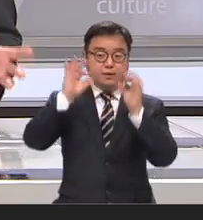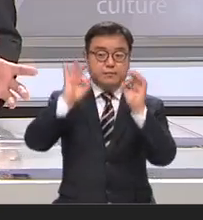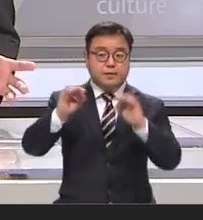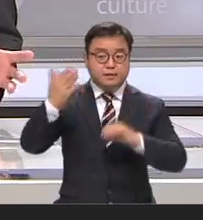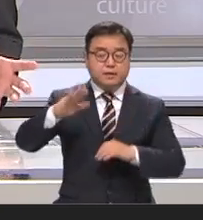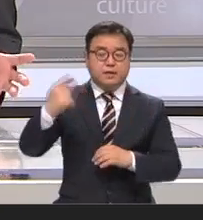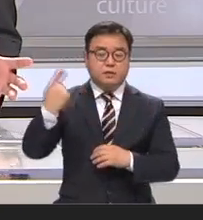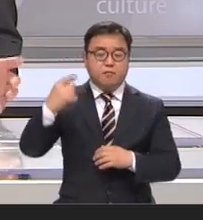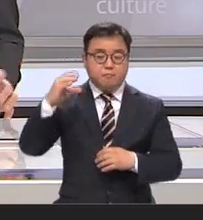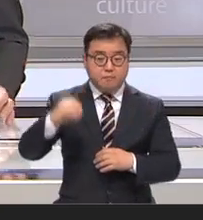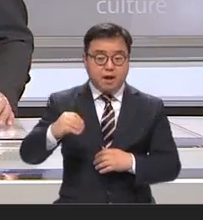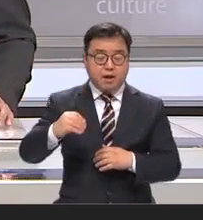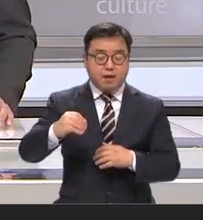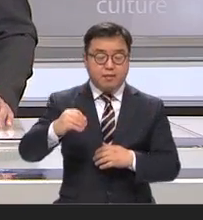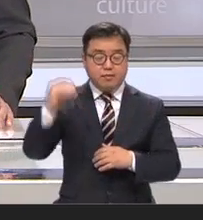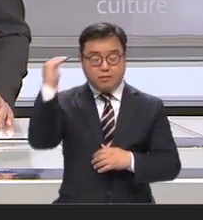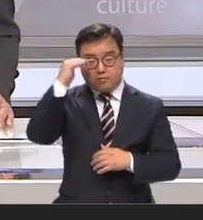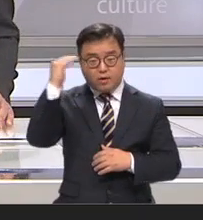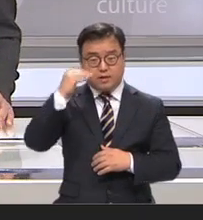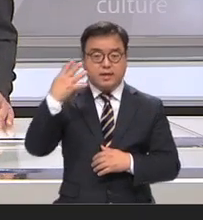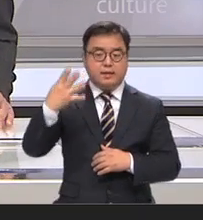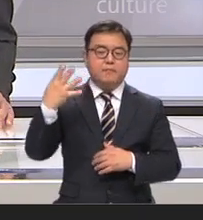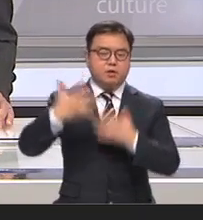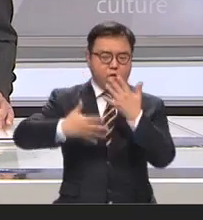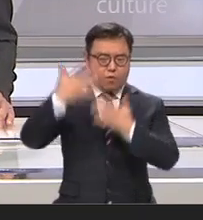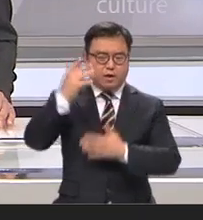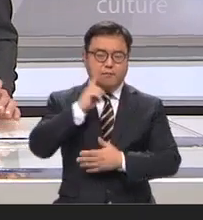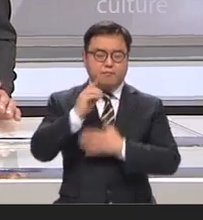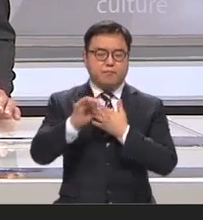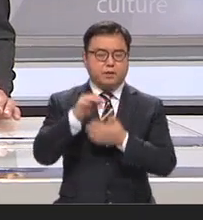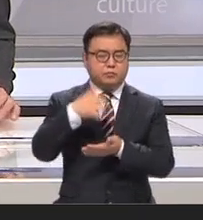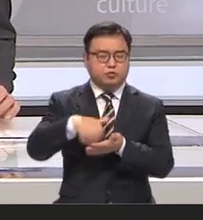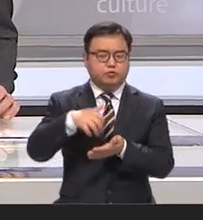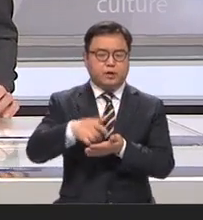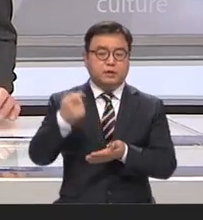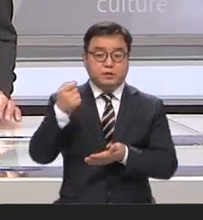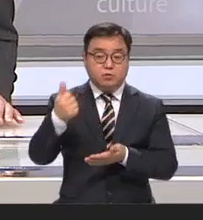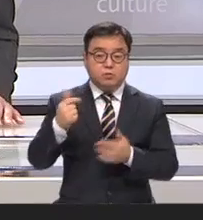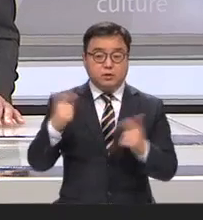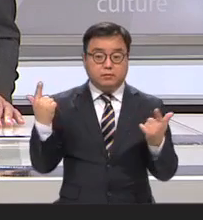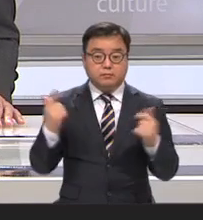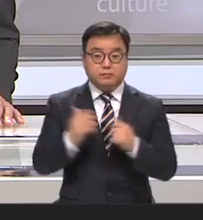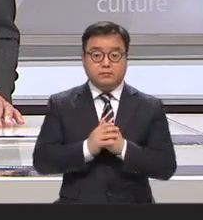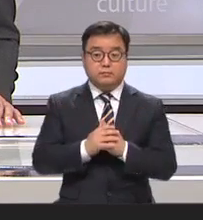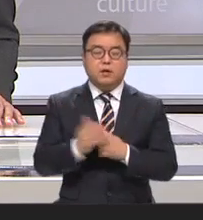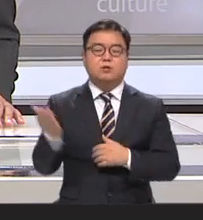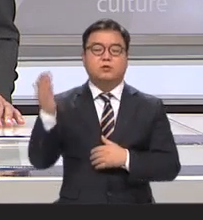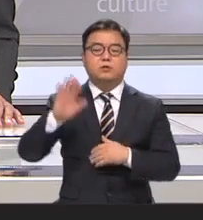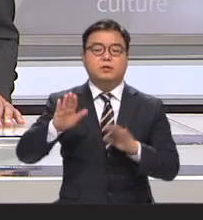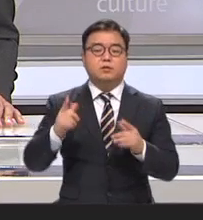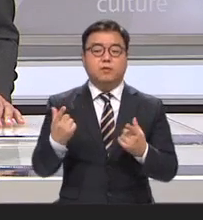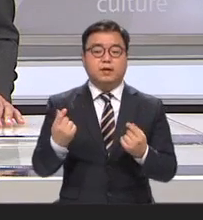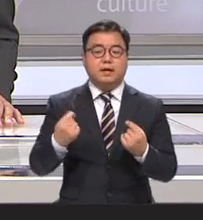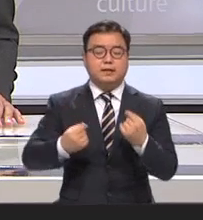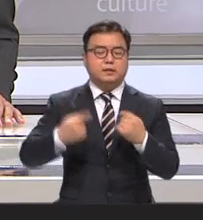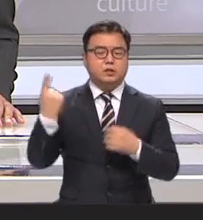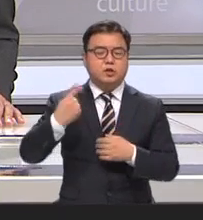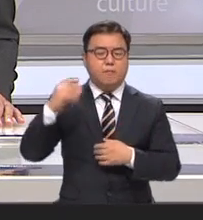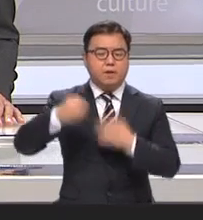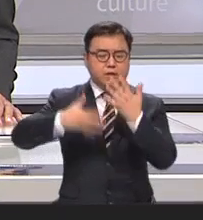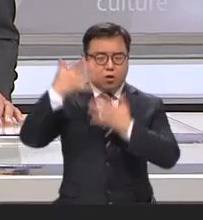천만 관객 돌파하는 영화 네 편. 아니면 한 해 결코 적은 영화가 아니거든요. 적은 네. 수가. 그런데 이렇게 이런 영화들에 나타나는